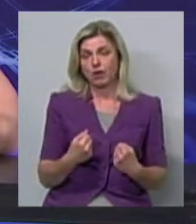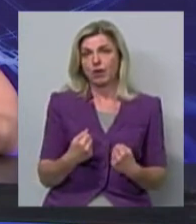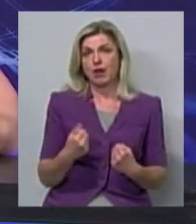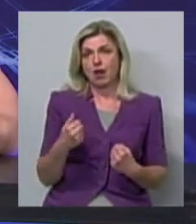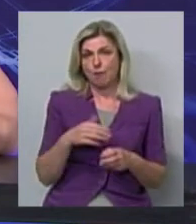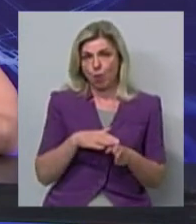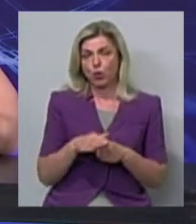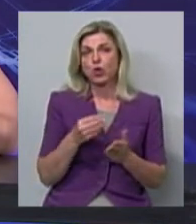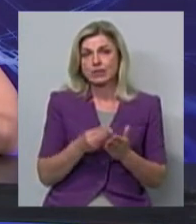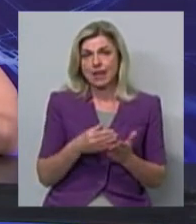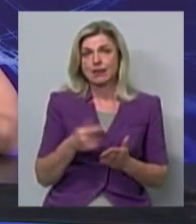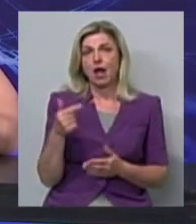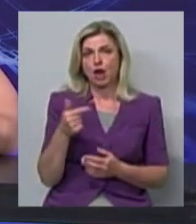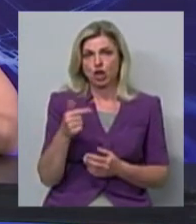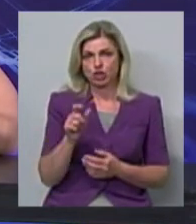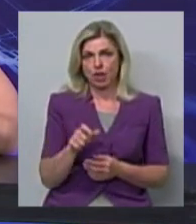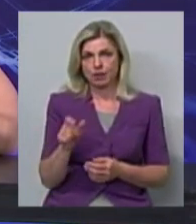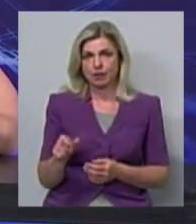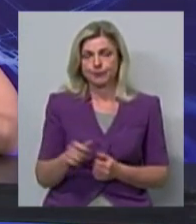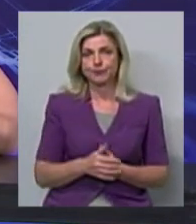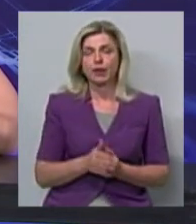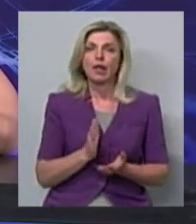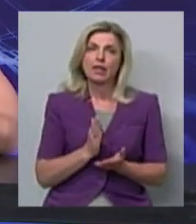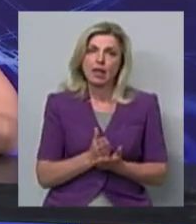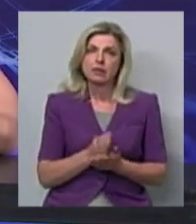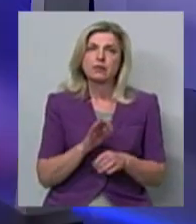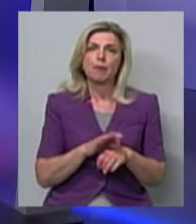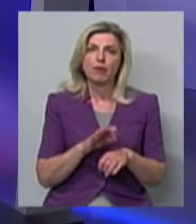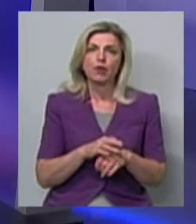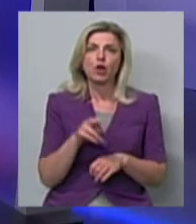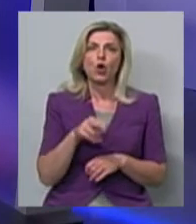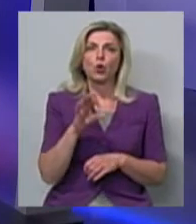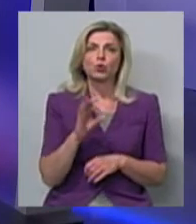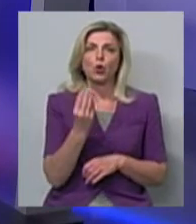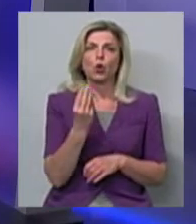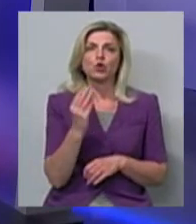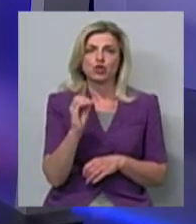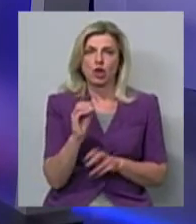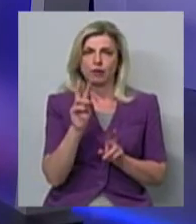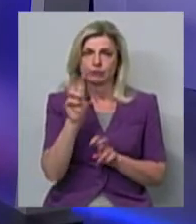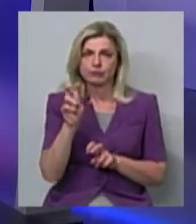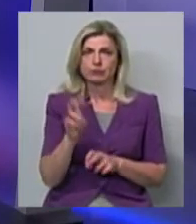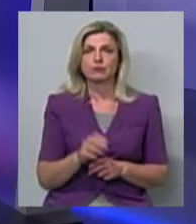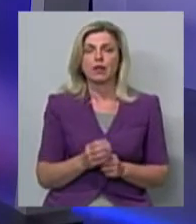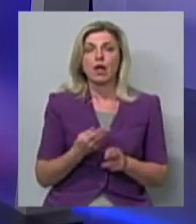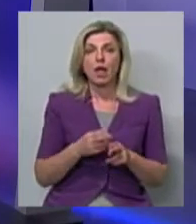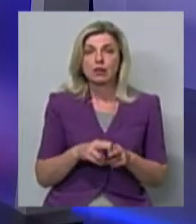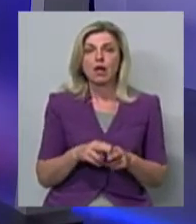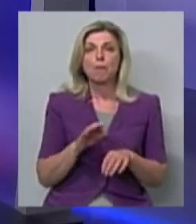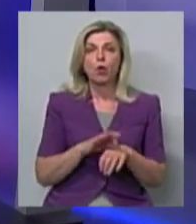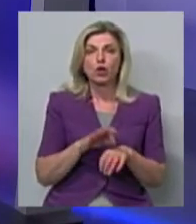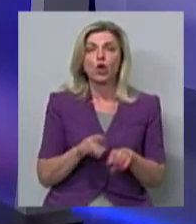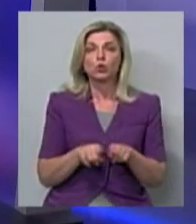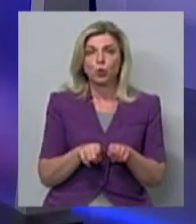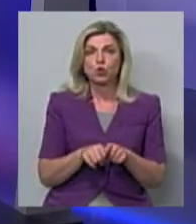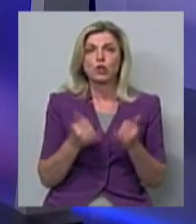граждане. Есть заболевание, болезнь Гоше, например, которая на сегодняшний день тоже